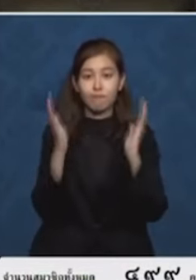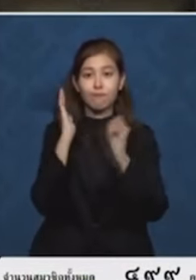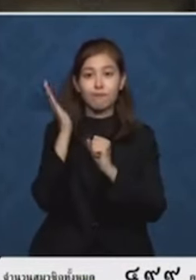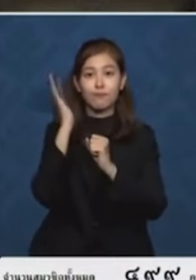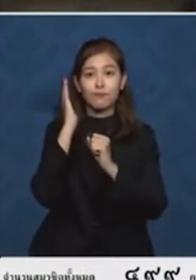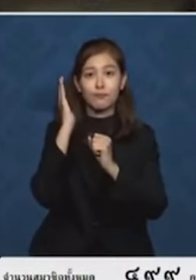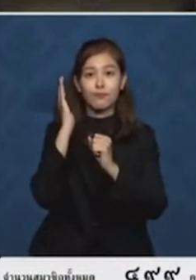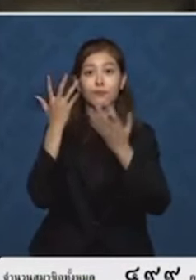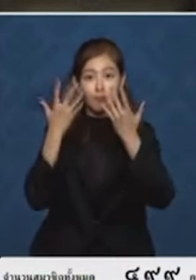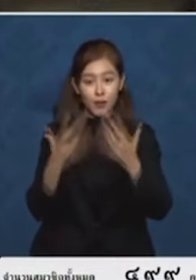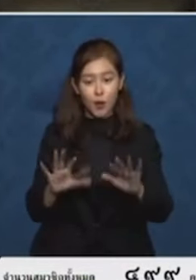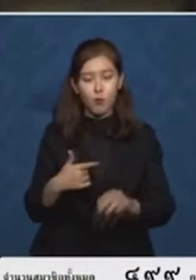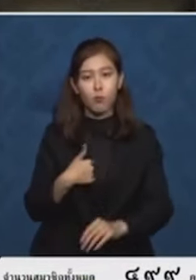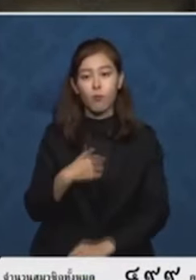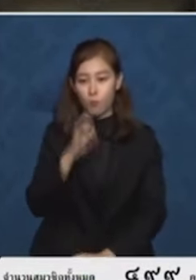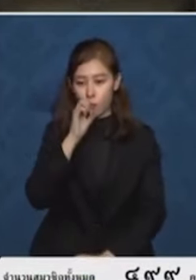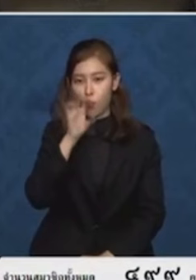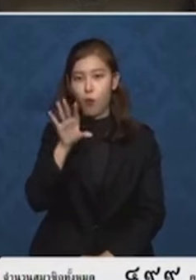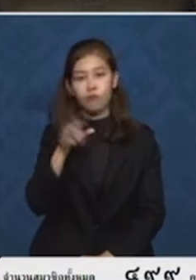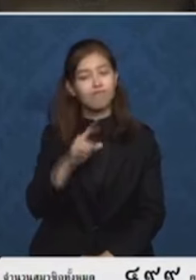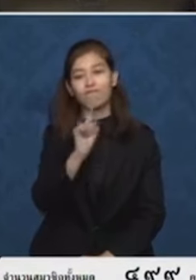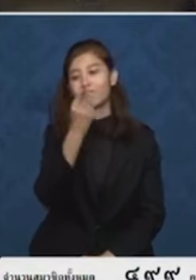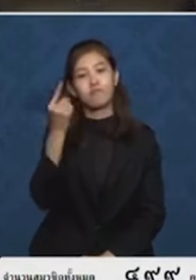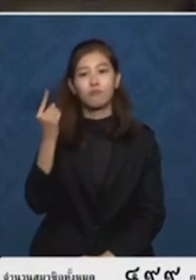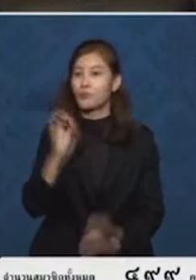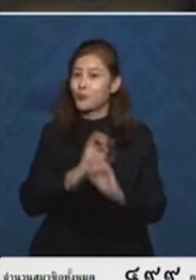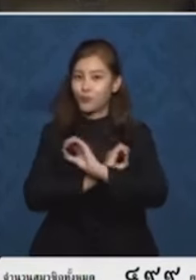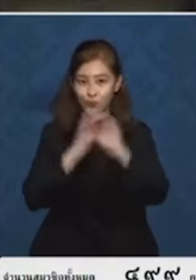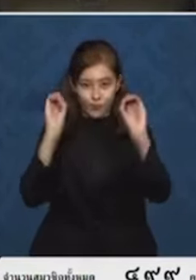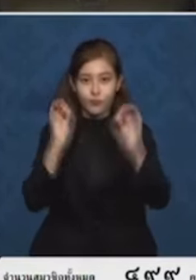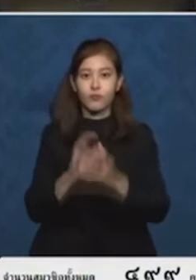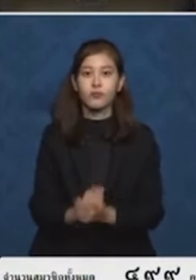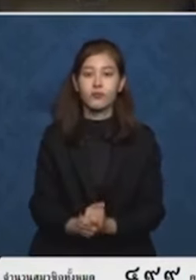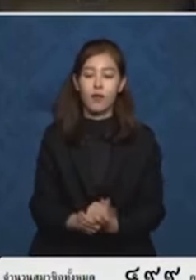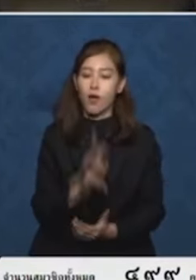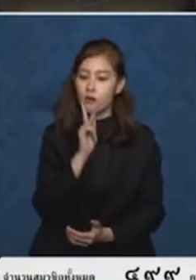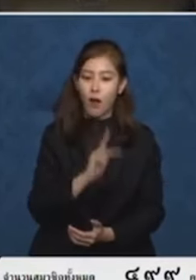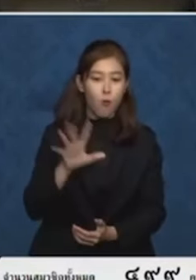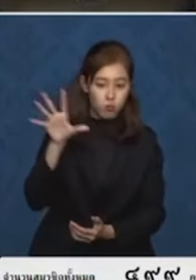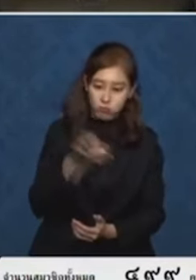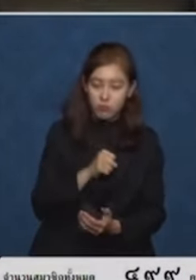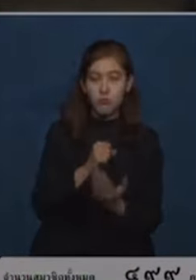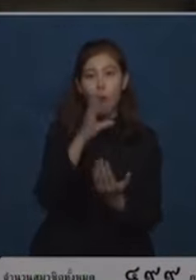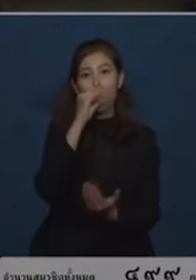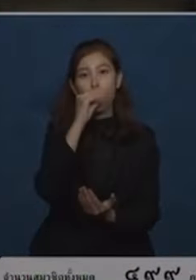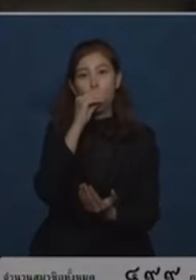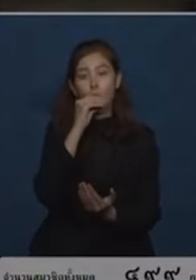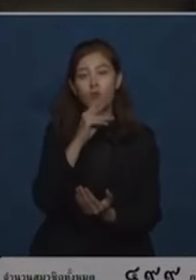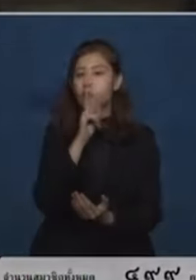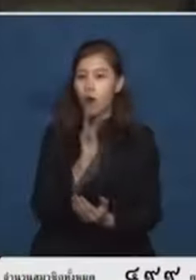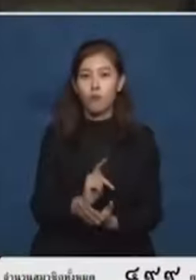ระธานตรงๆไม่มีอะไรใหม่เหมอนกพูดนำฝ่ายค้านพูดแล้วก็หลายเรื่องแย่กวาก